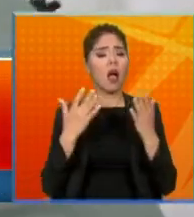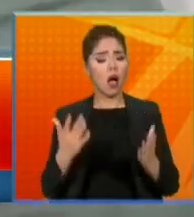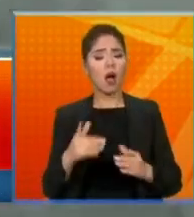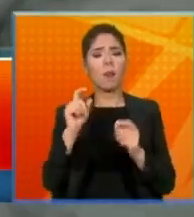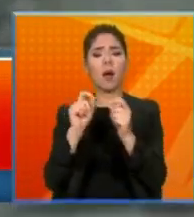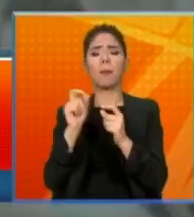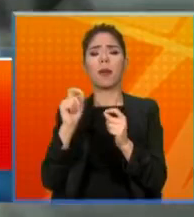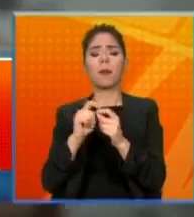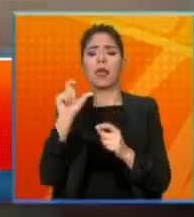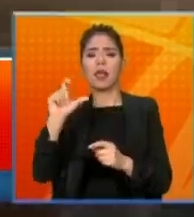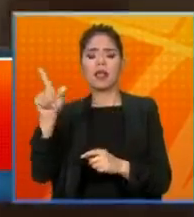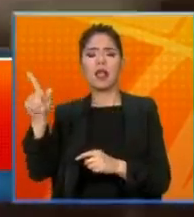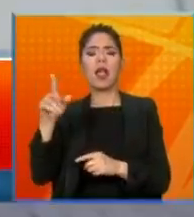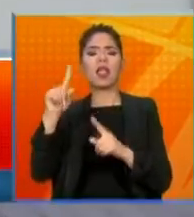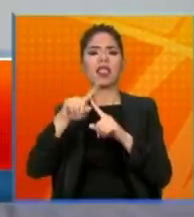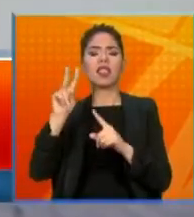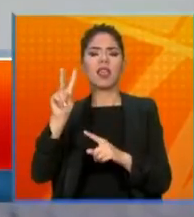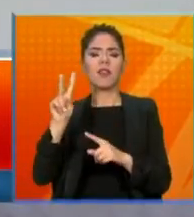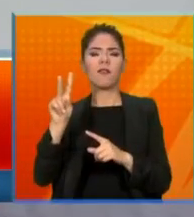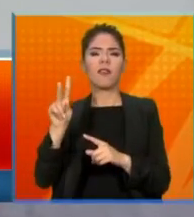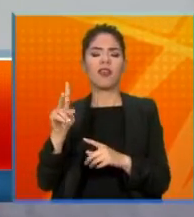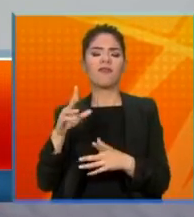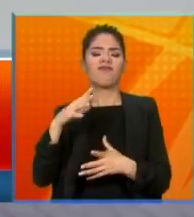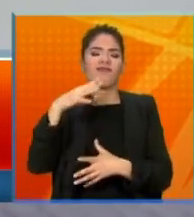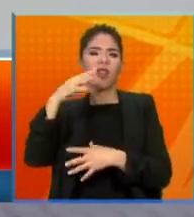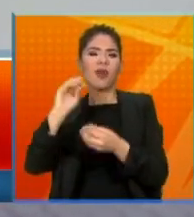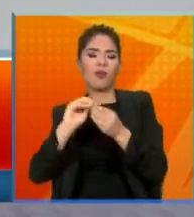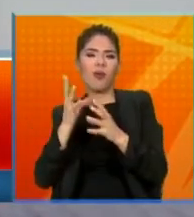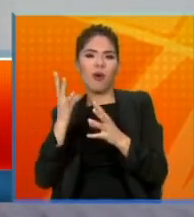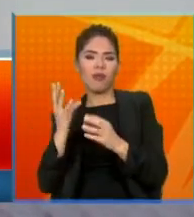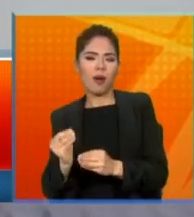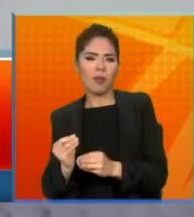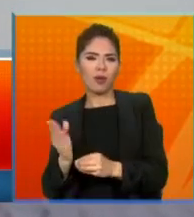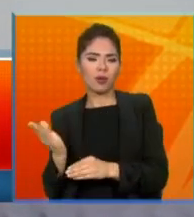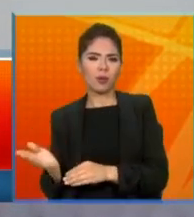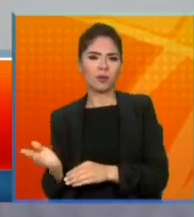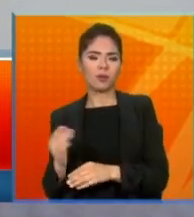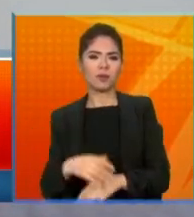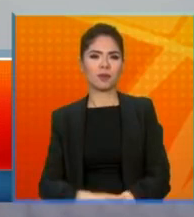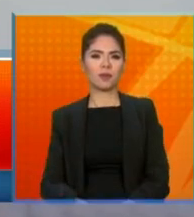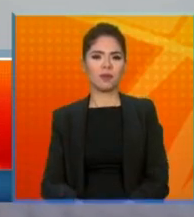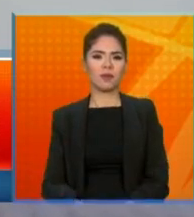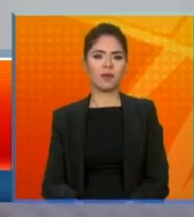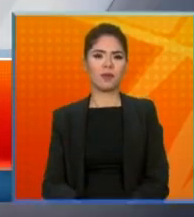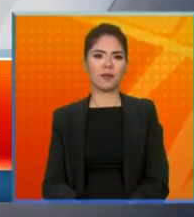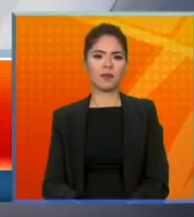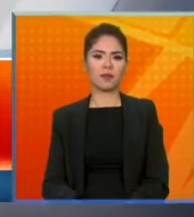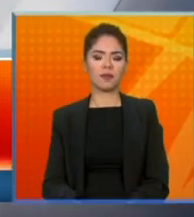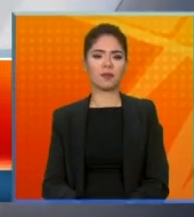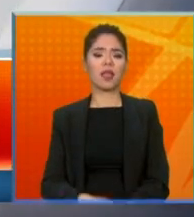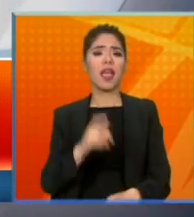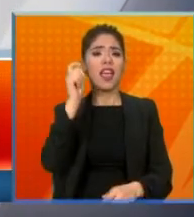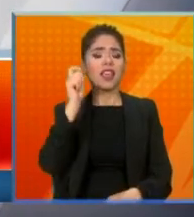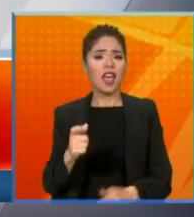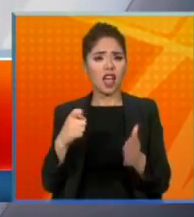BBC televizyonu baltayı taşa vurdu. Zaten bizim potansiyelimiz belli. Gelirimiz belli.